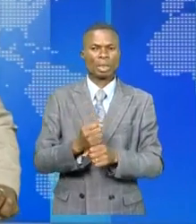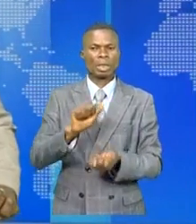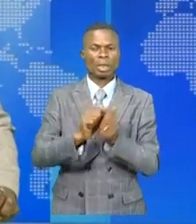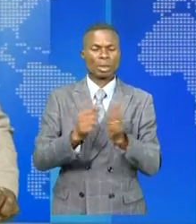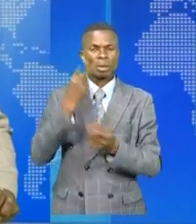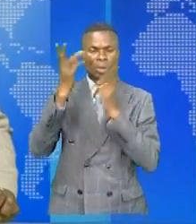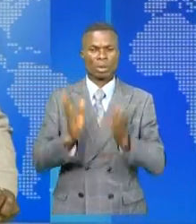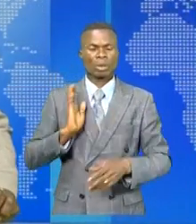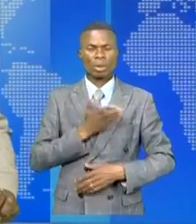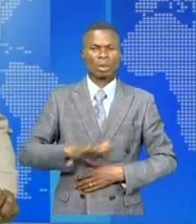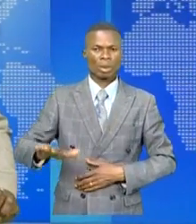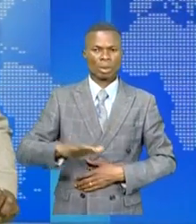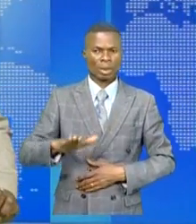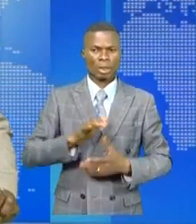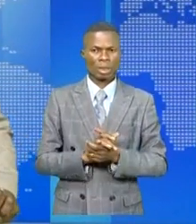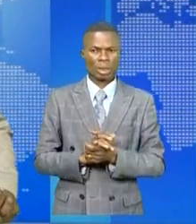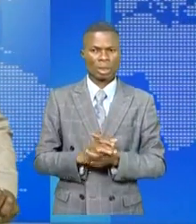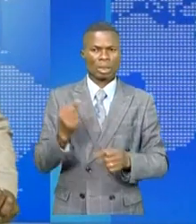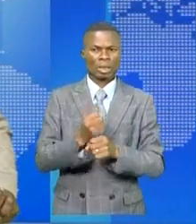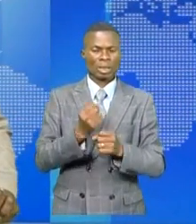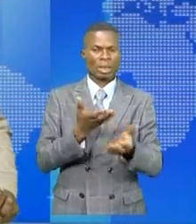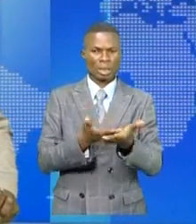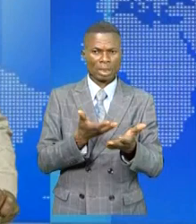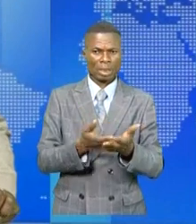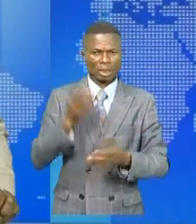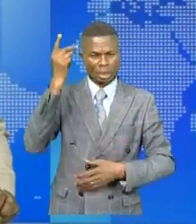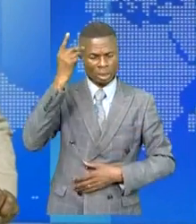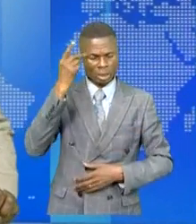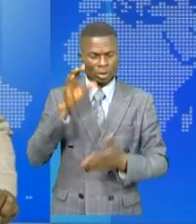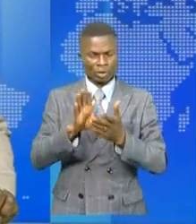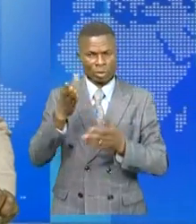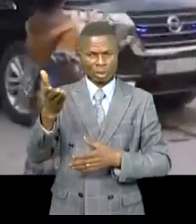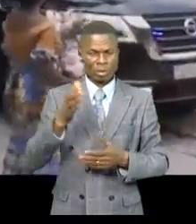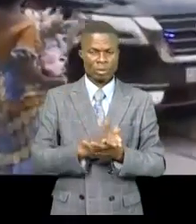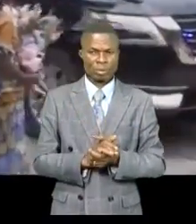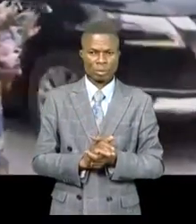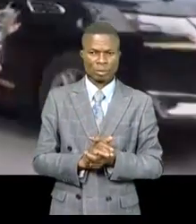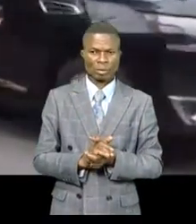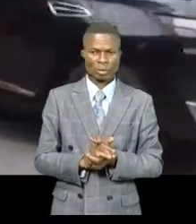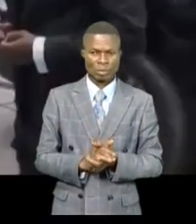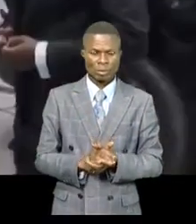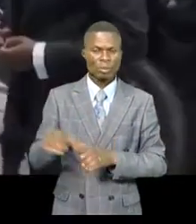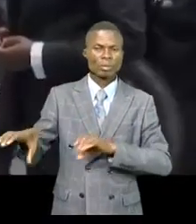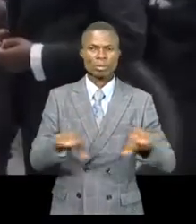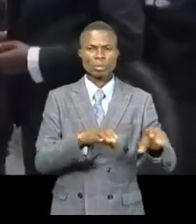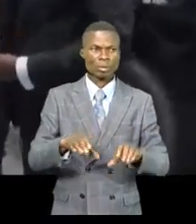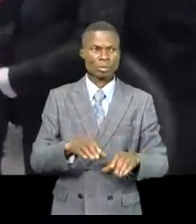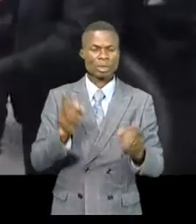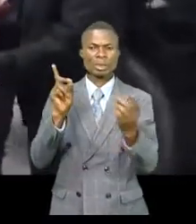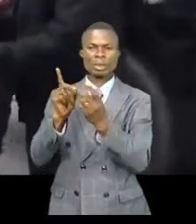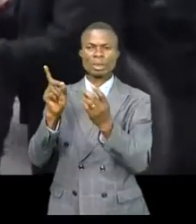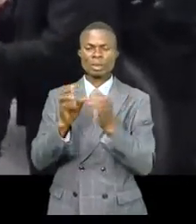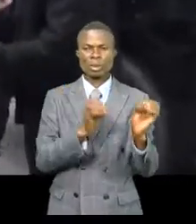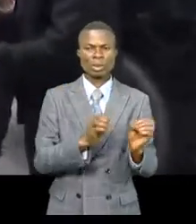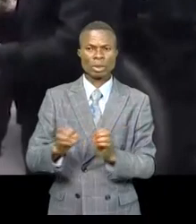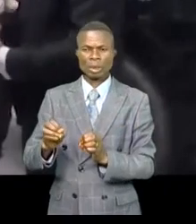touristiques de la RDC. La rencontre a eu lieu au jardin botanique de Kinshasa, Bobo-Samba. Il s'est agi d'une cérémonie de prise de contact organisée